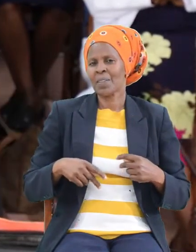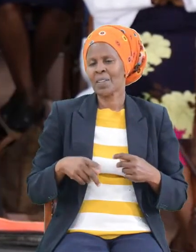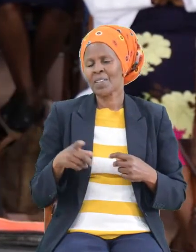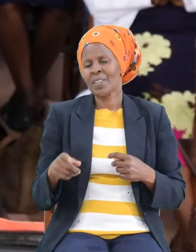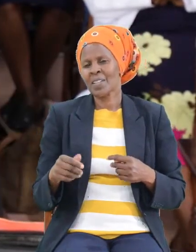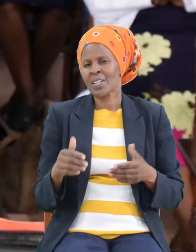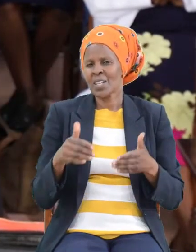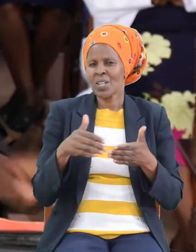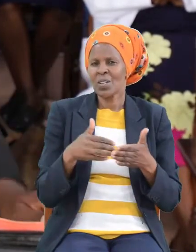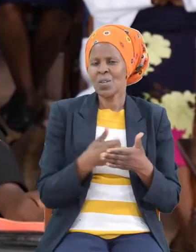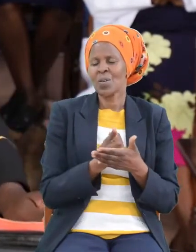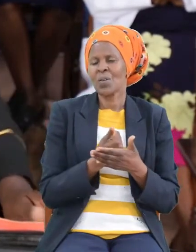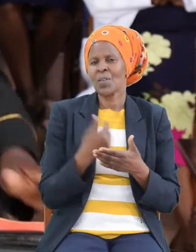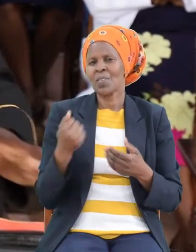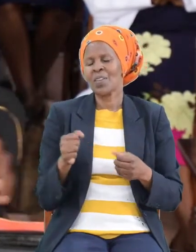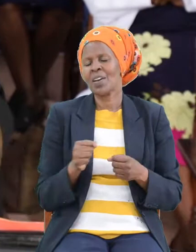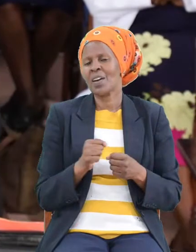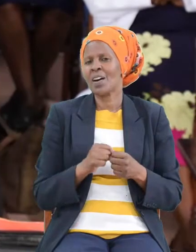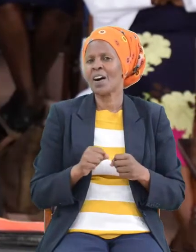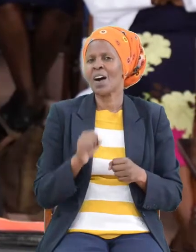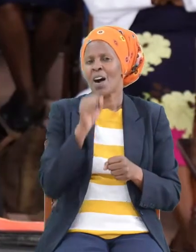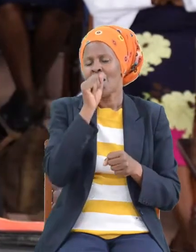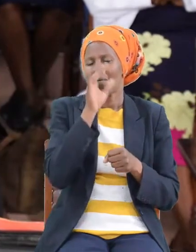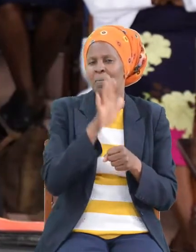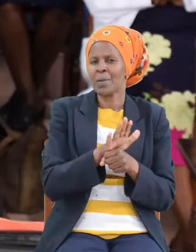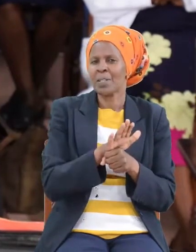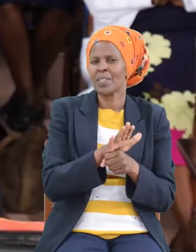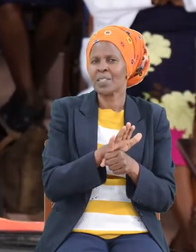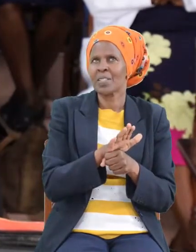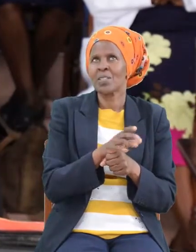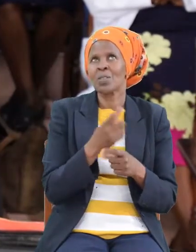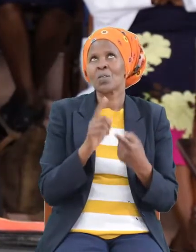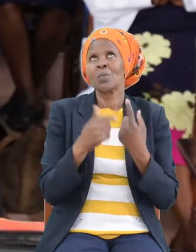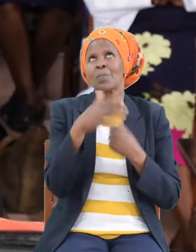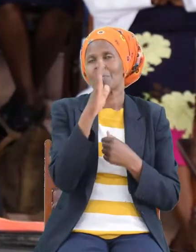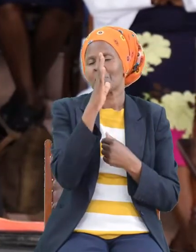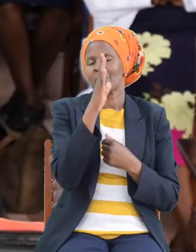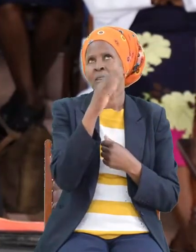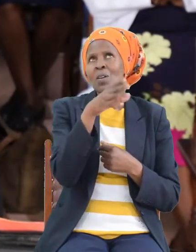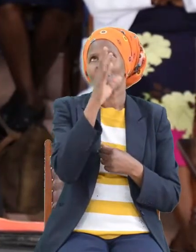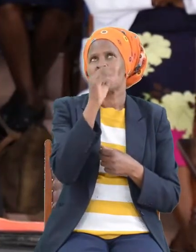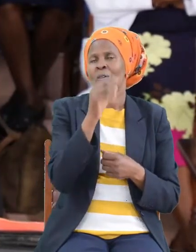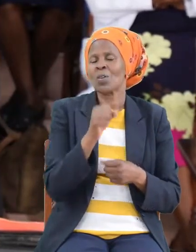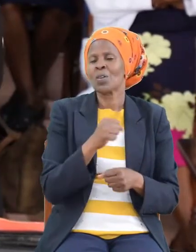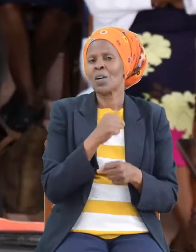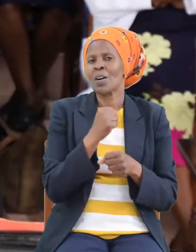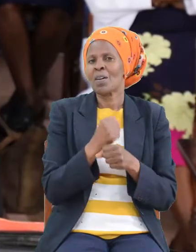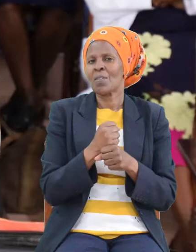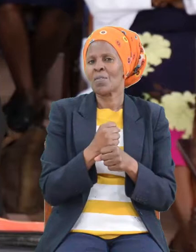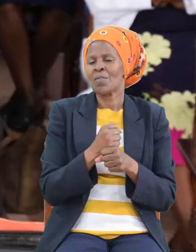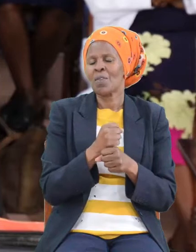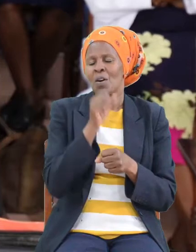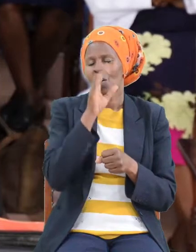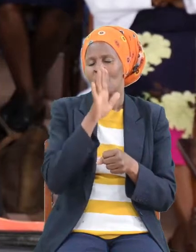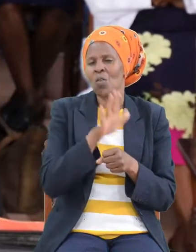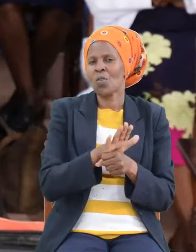they renew their covenant, ama watafanya agano yao na Mungu, ama Mungu atafanya agano yake nao